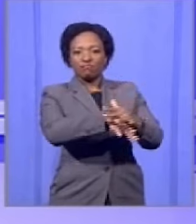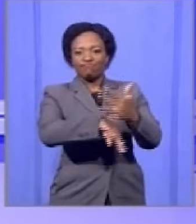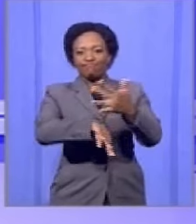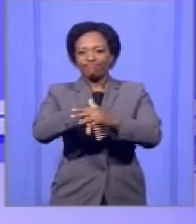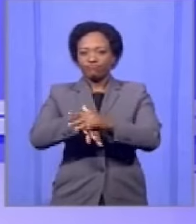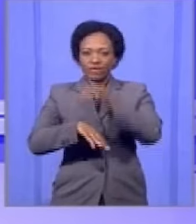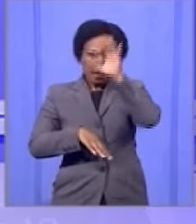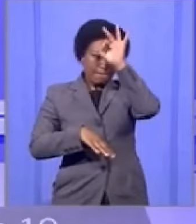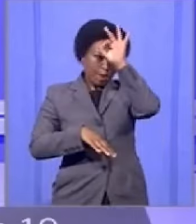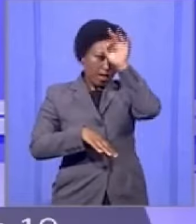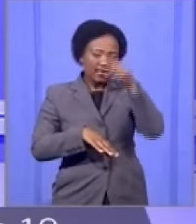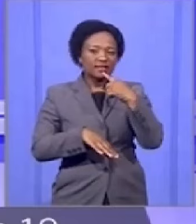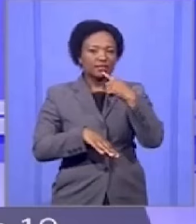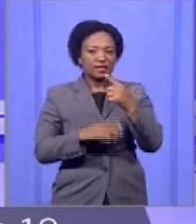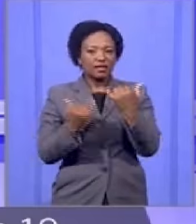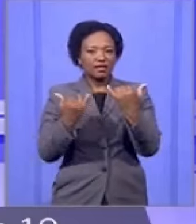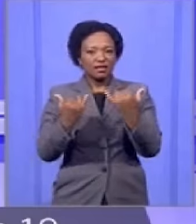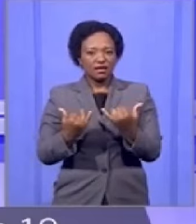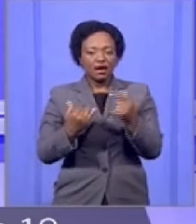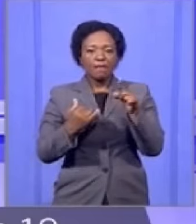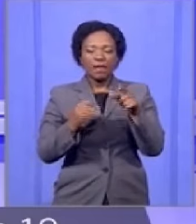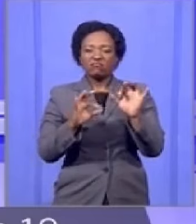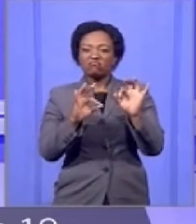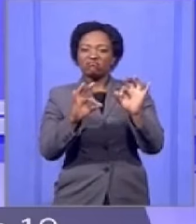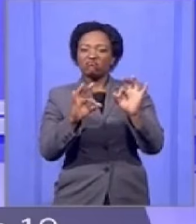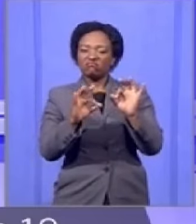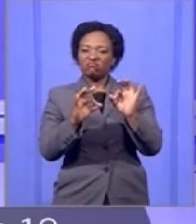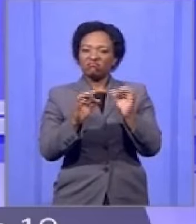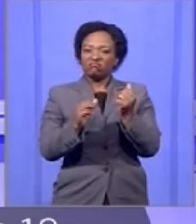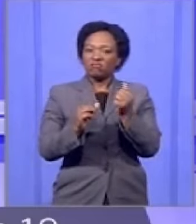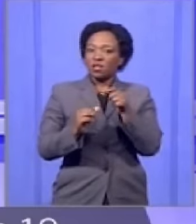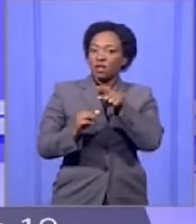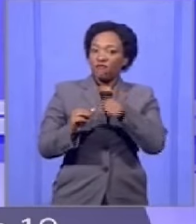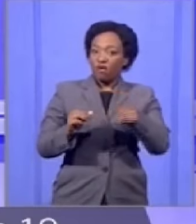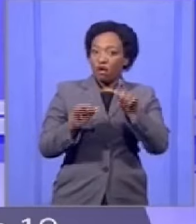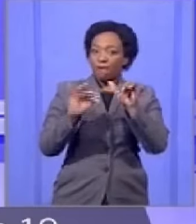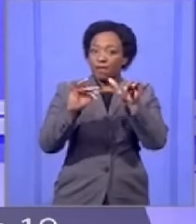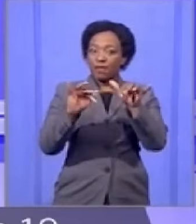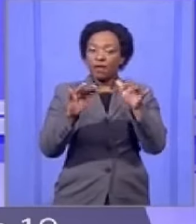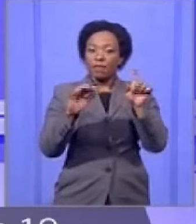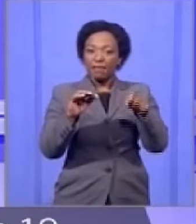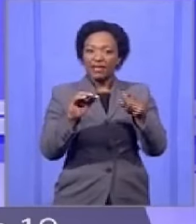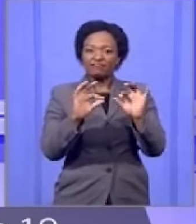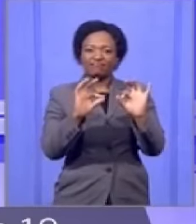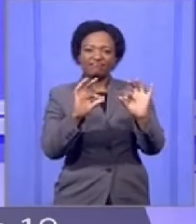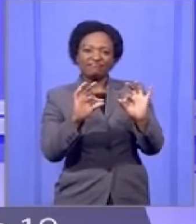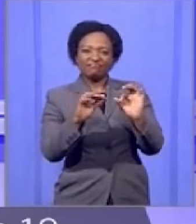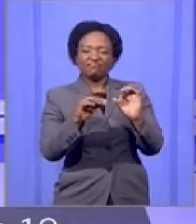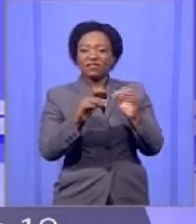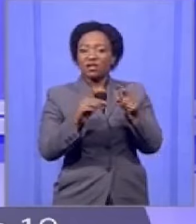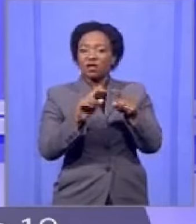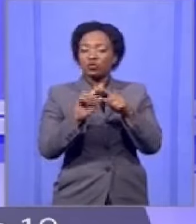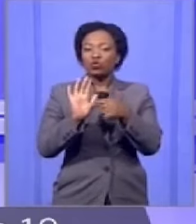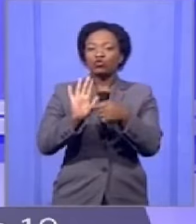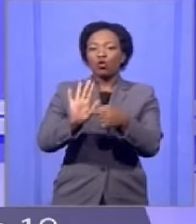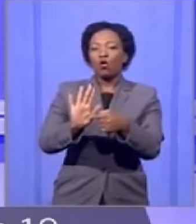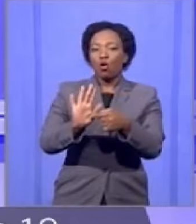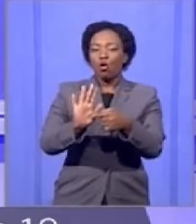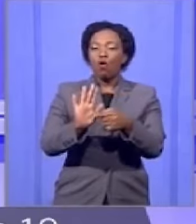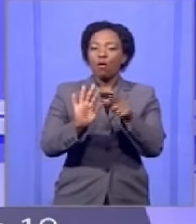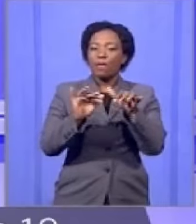ka tshwanelwa ke go tsaya kgato ya semolao gore bathapi ba tlamele ka ditlankana tse di tlhokagalang go supa badiri ba